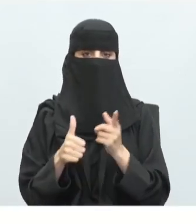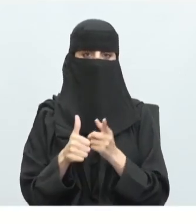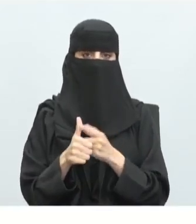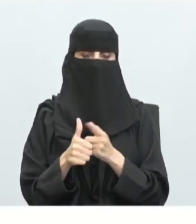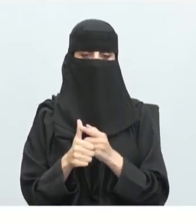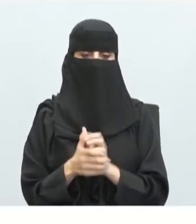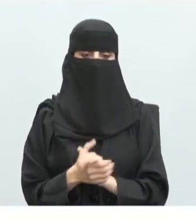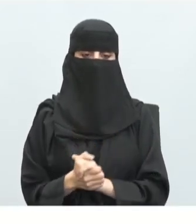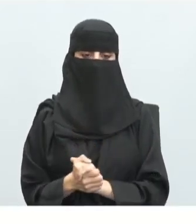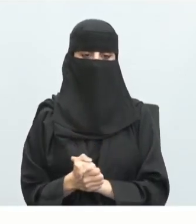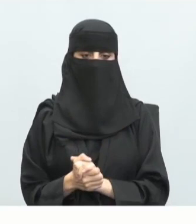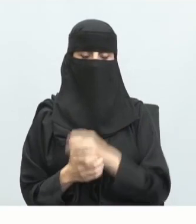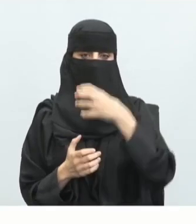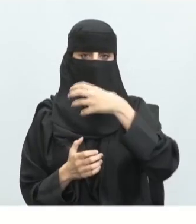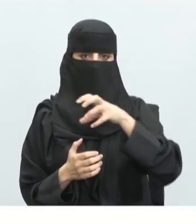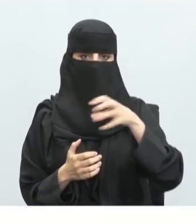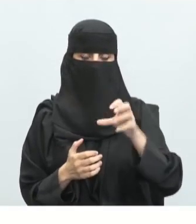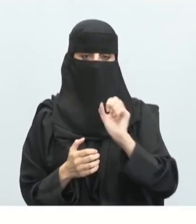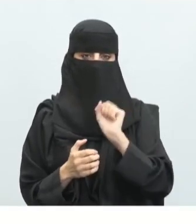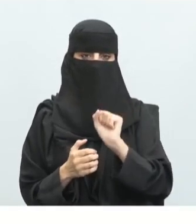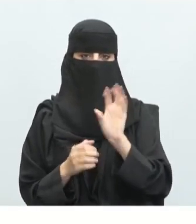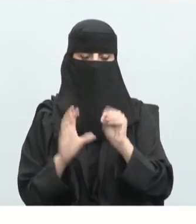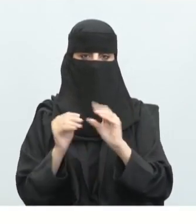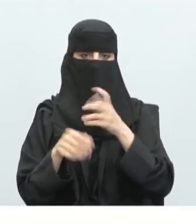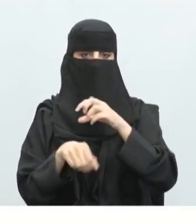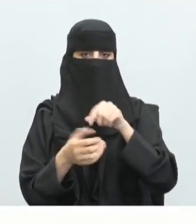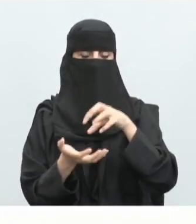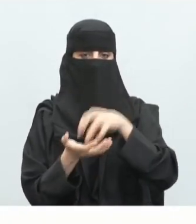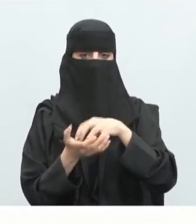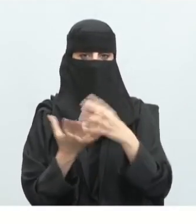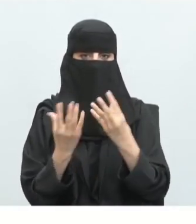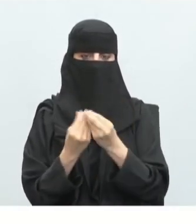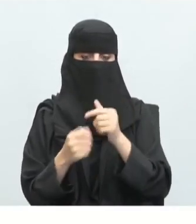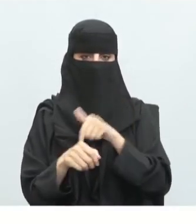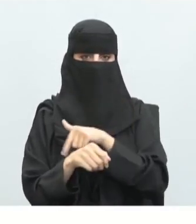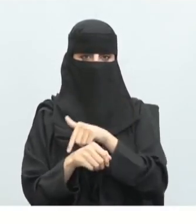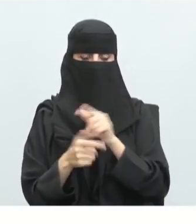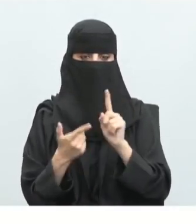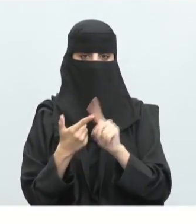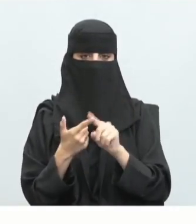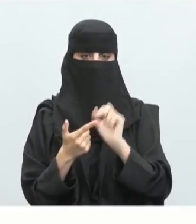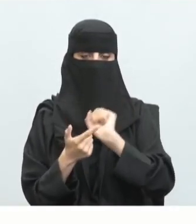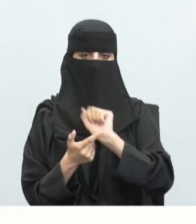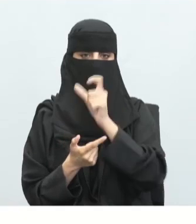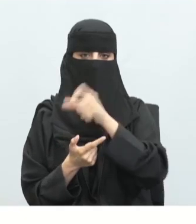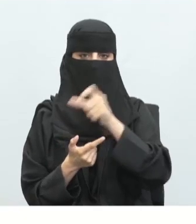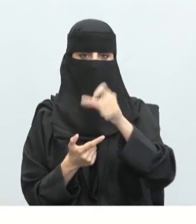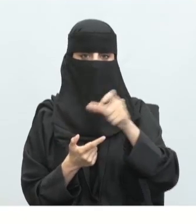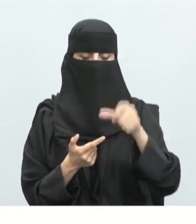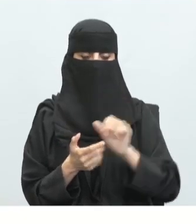ا عناصر القصه وهي المكان والزمان تحدثنا عنها الشخصيات